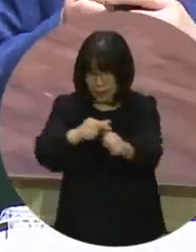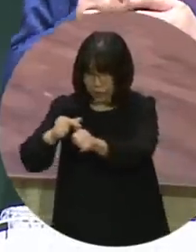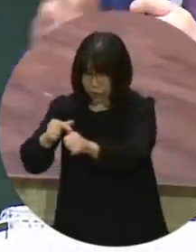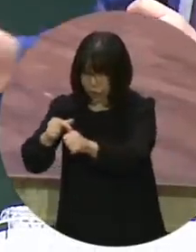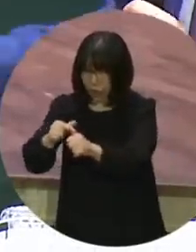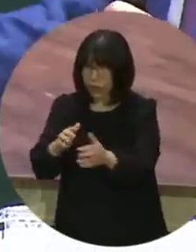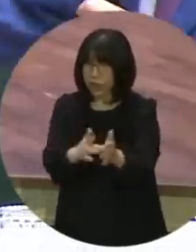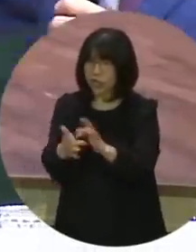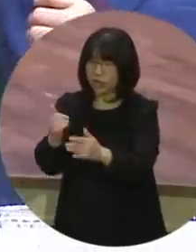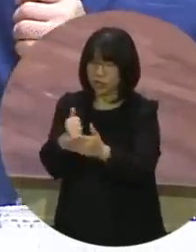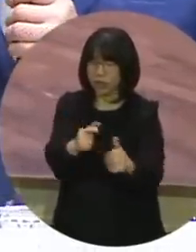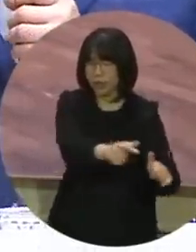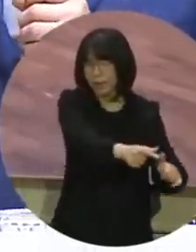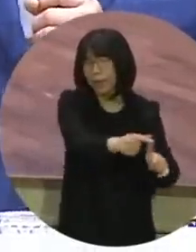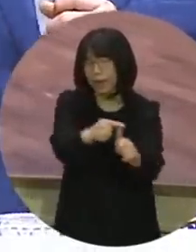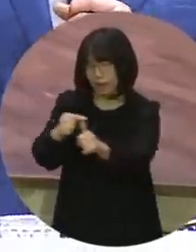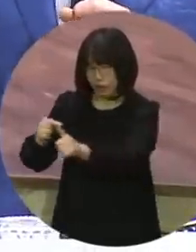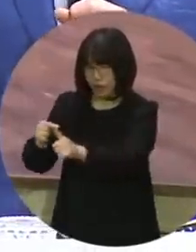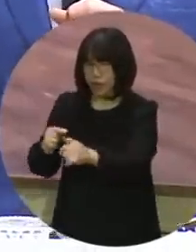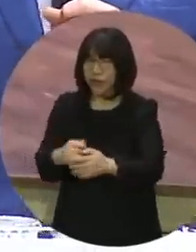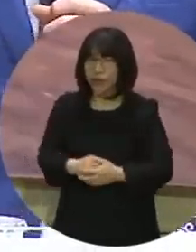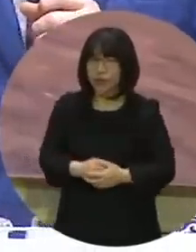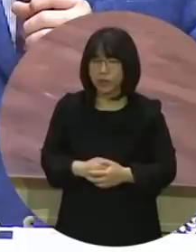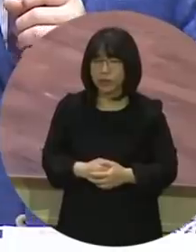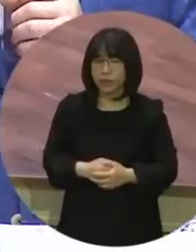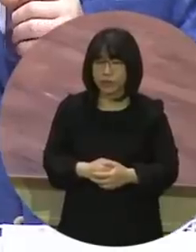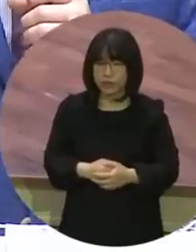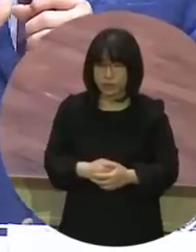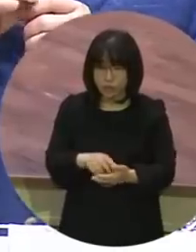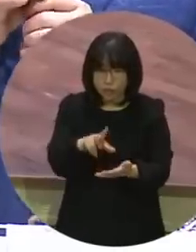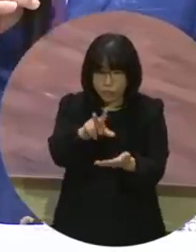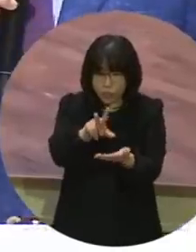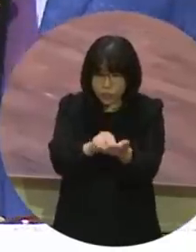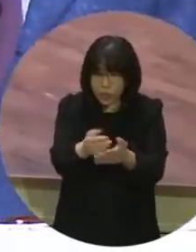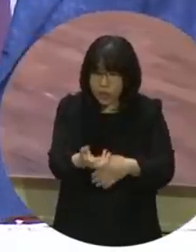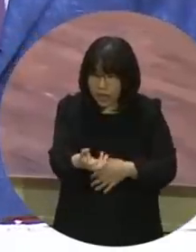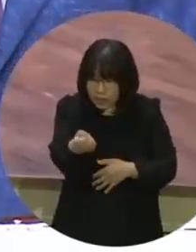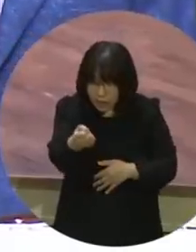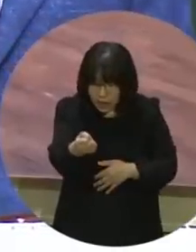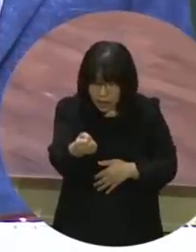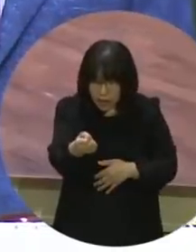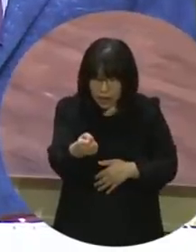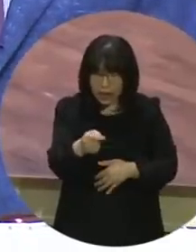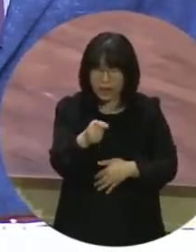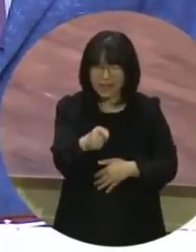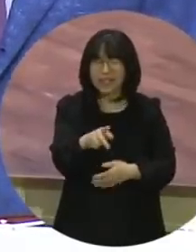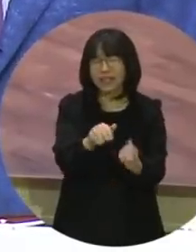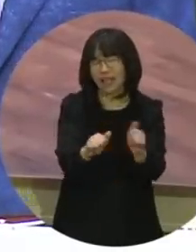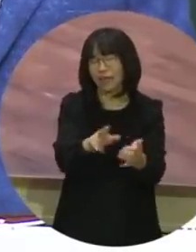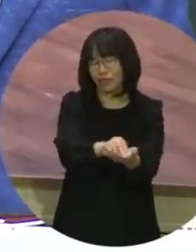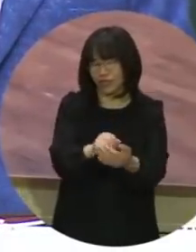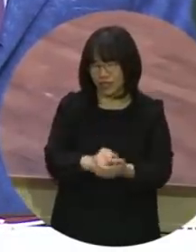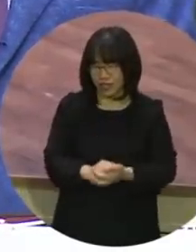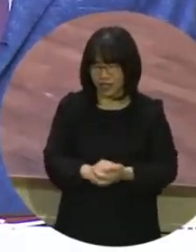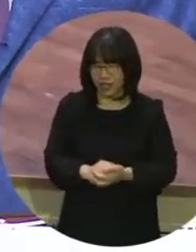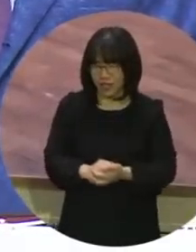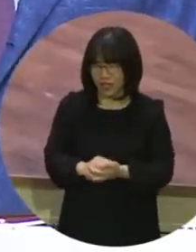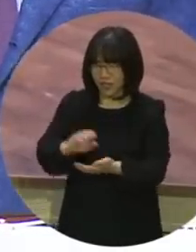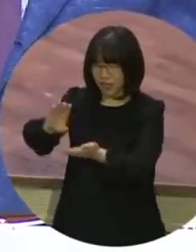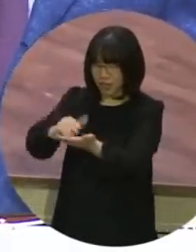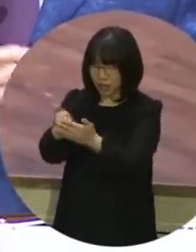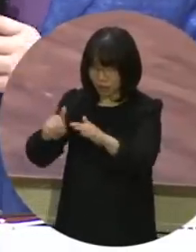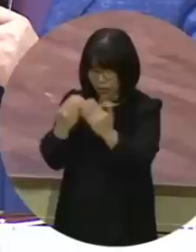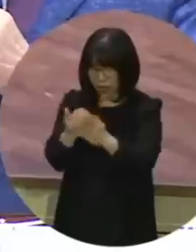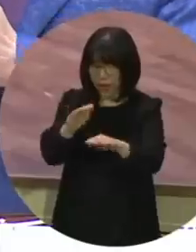빼내줬어요. 뭐 문제들 아무것도 없어요. 문제 있다. 그 사람이 문제요. 그리스도가 다 해결해 주는데 문제